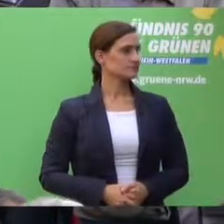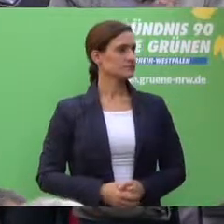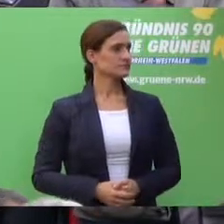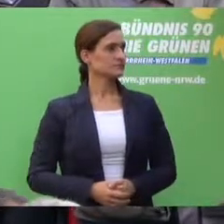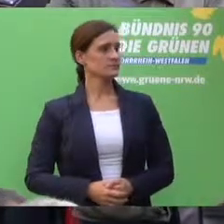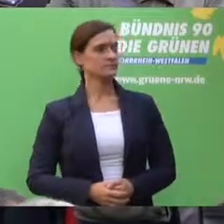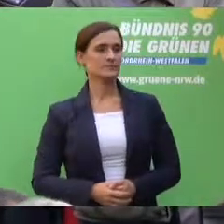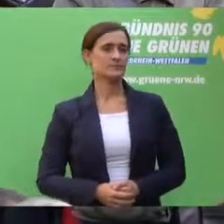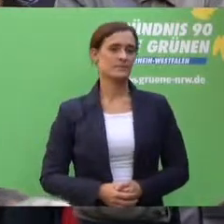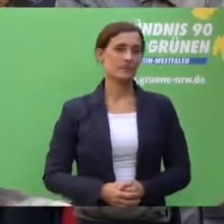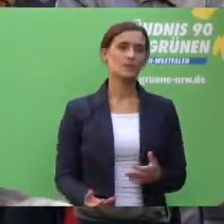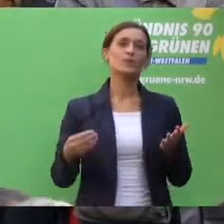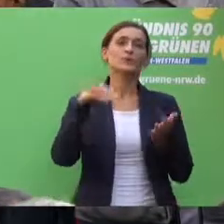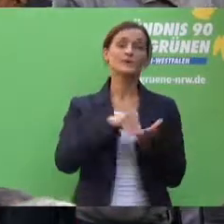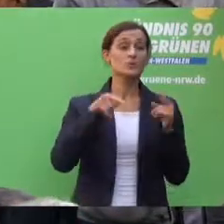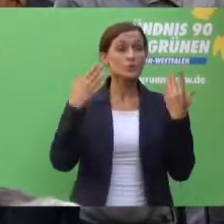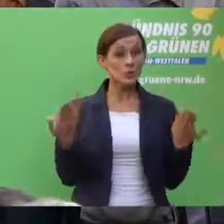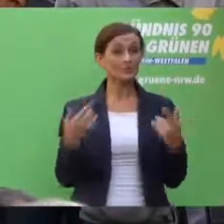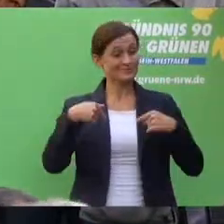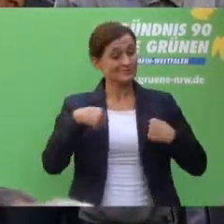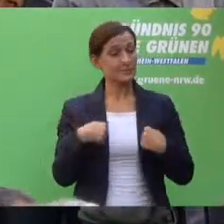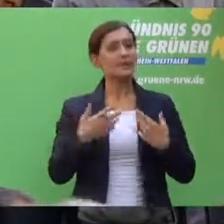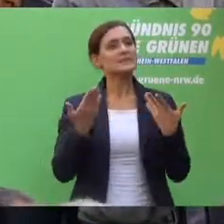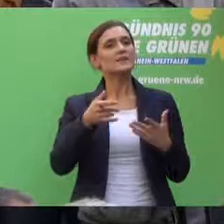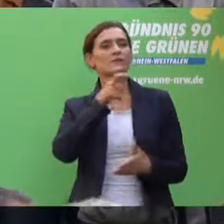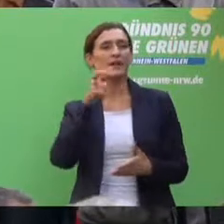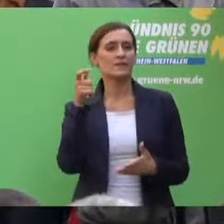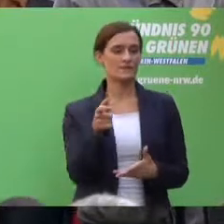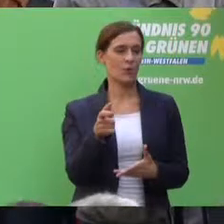Und aus dieser Verantwortung heraus,